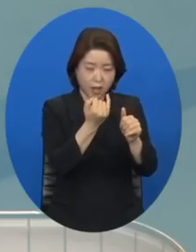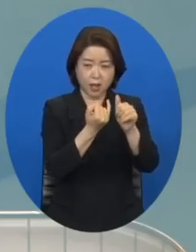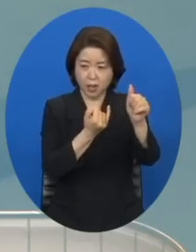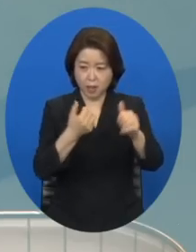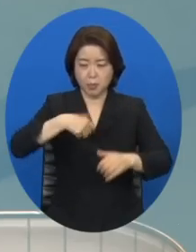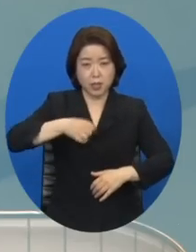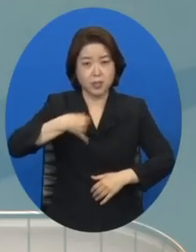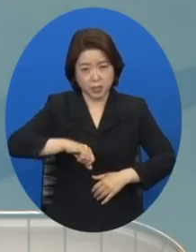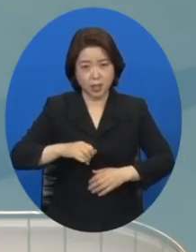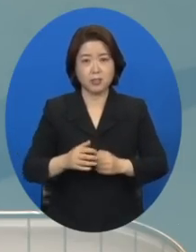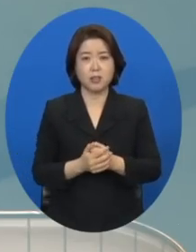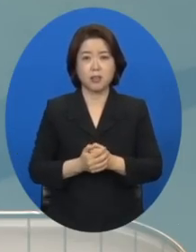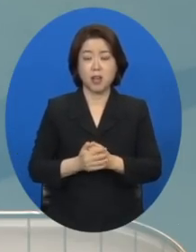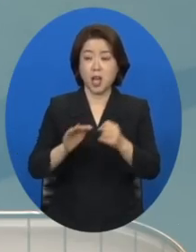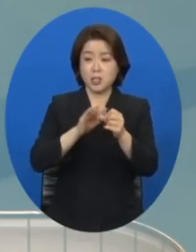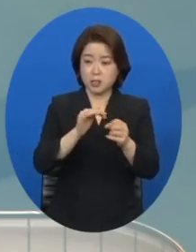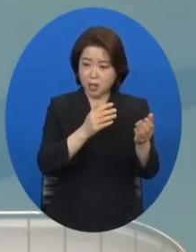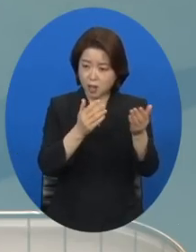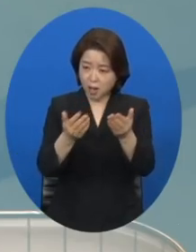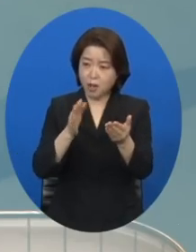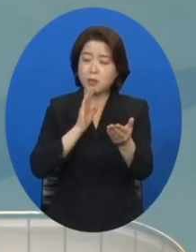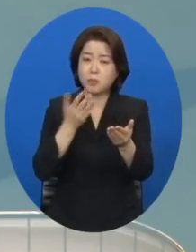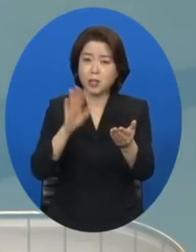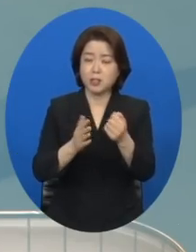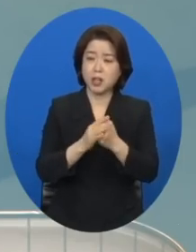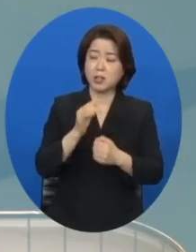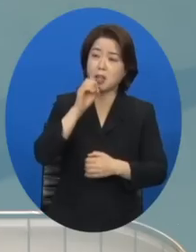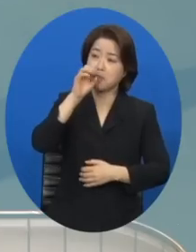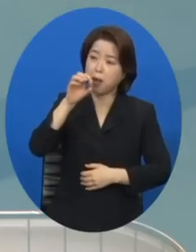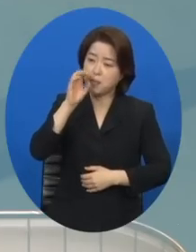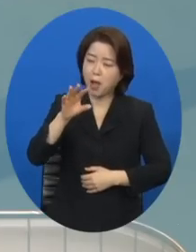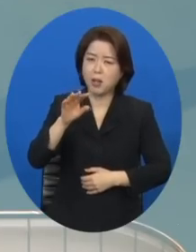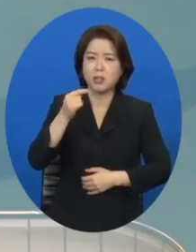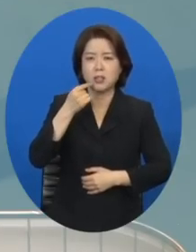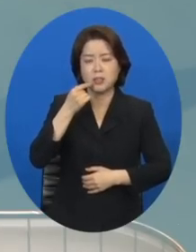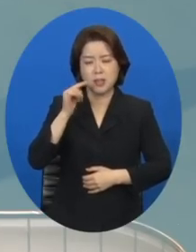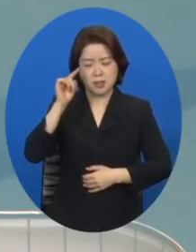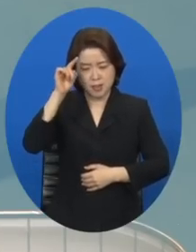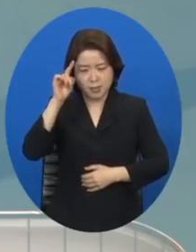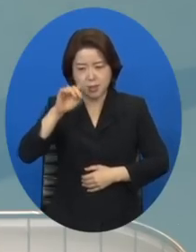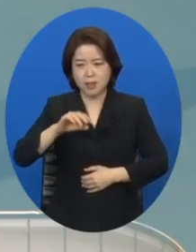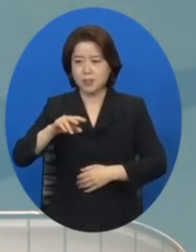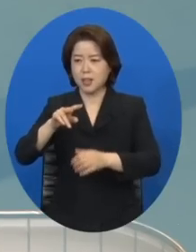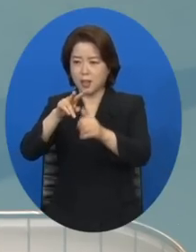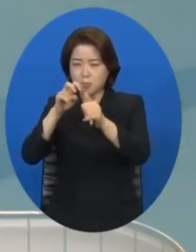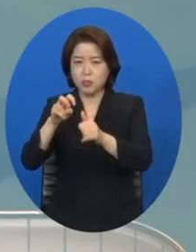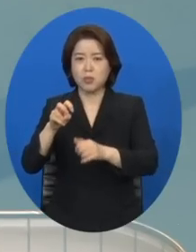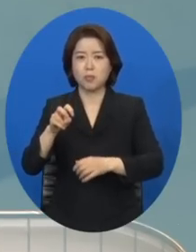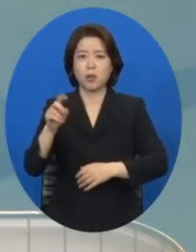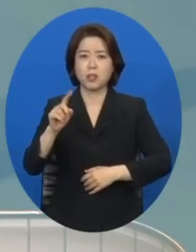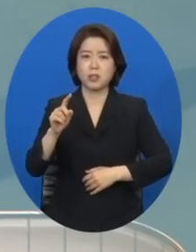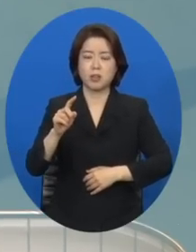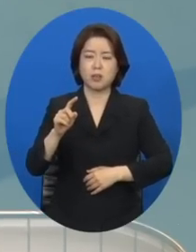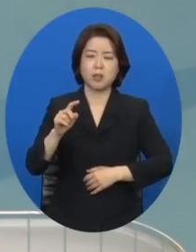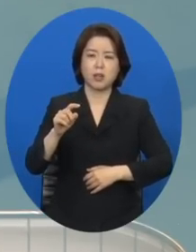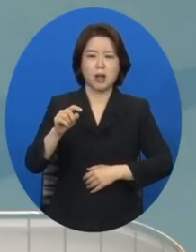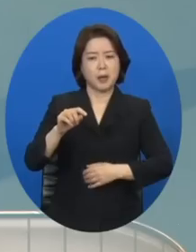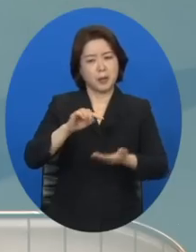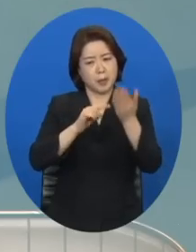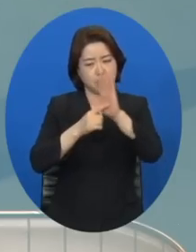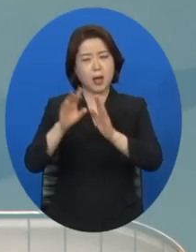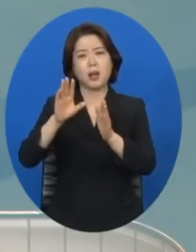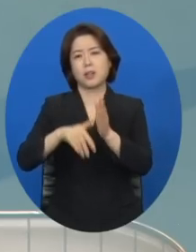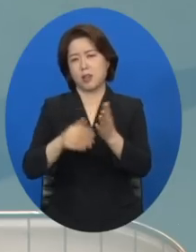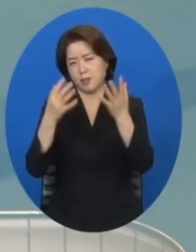자녀나 사랑한다고 하는데 왜 입술에서는 그렇게 짜증과 원망과 미연은 마음을 할 때가